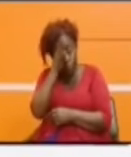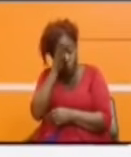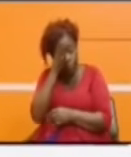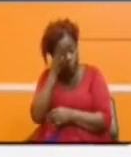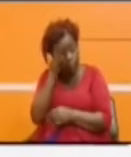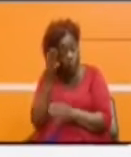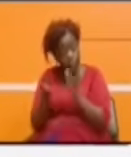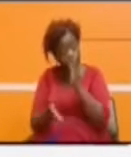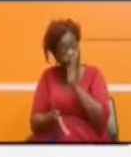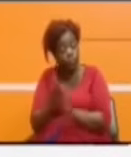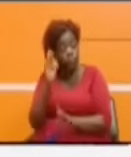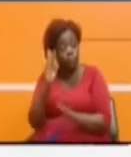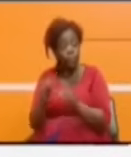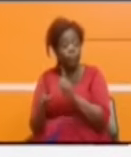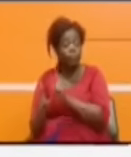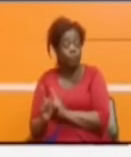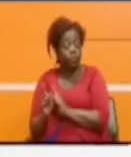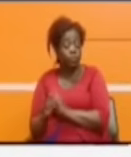Okwanguya ebyobukuumi.